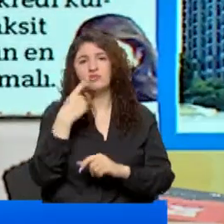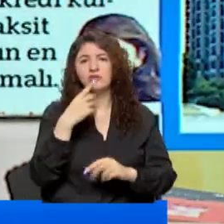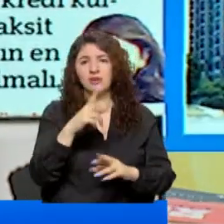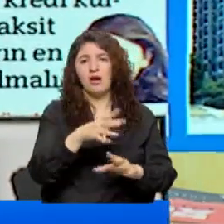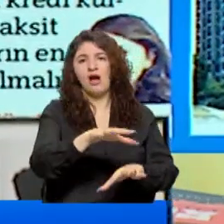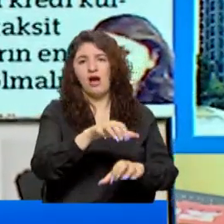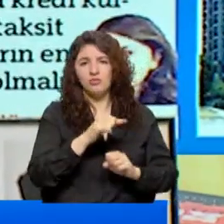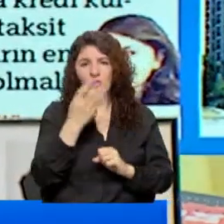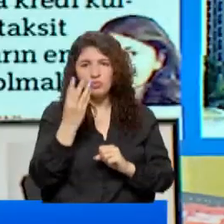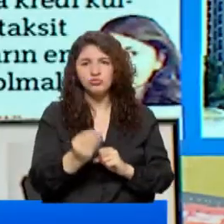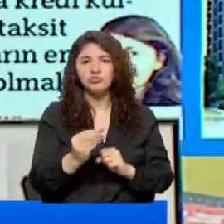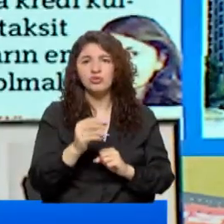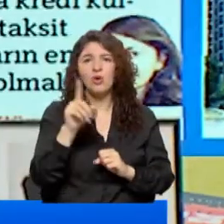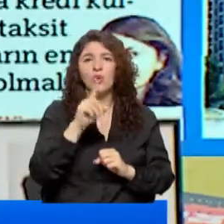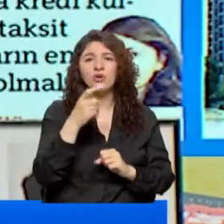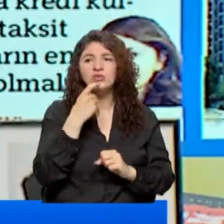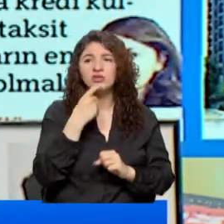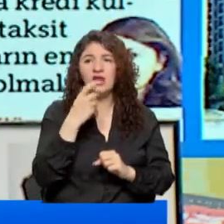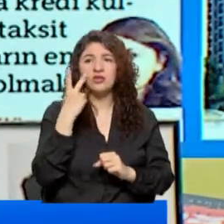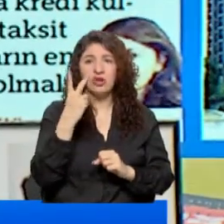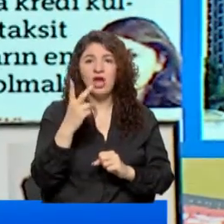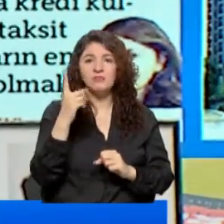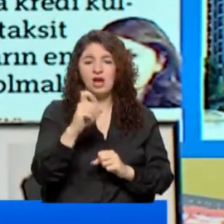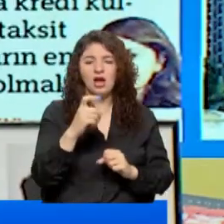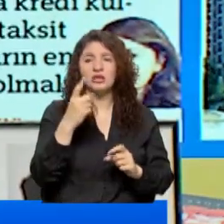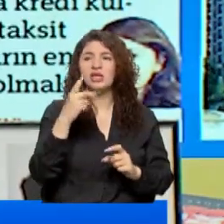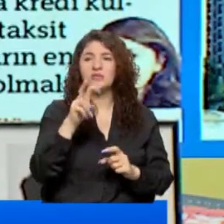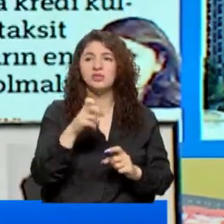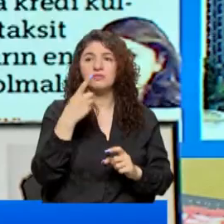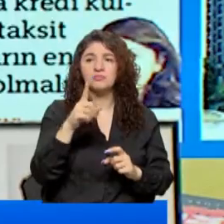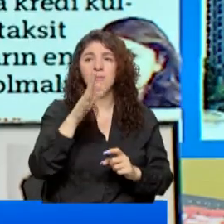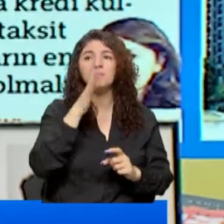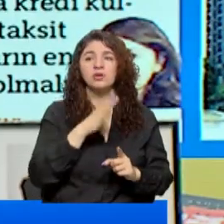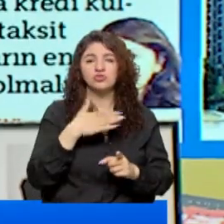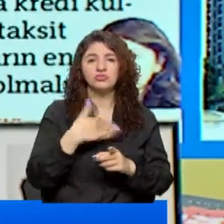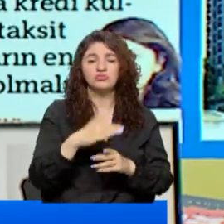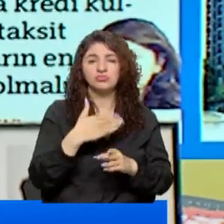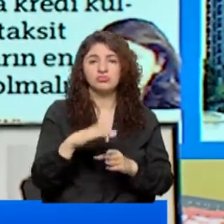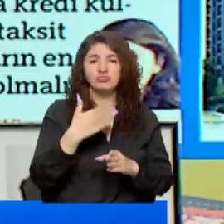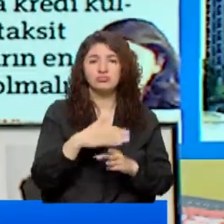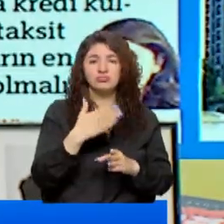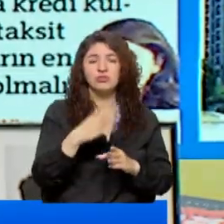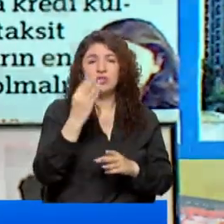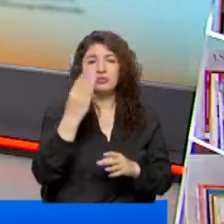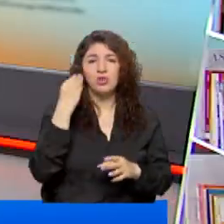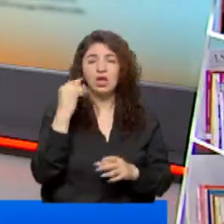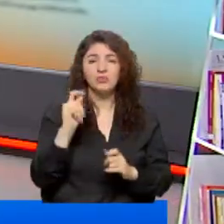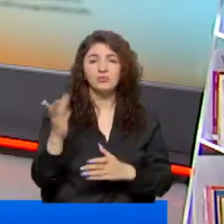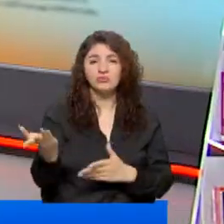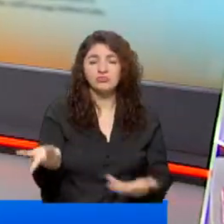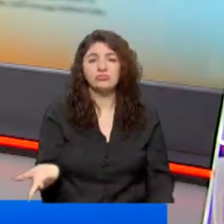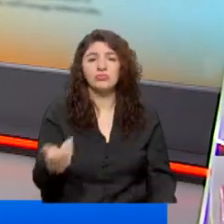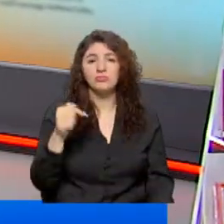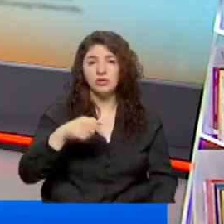önerdiği gibi alırsanız on yıl süreyle her ay 28 bin 500 lira ödeyeceğinizi öğreniyorsunuz Efem